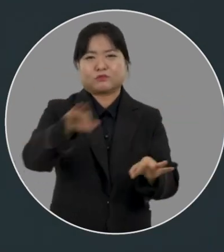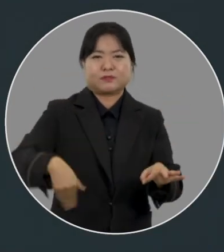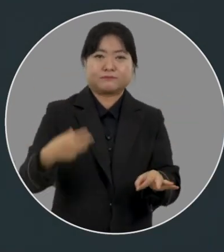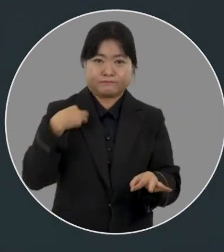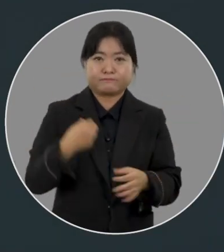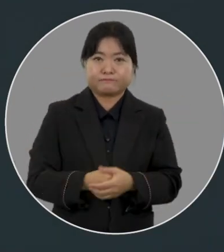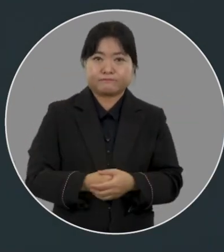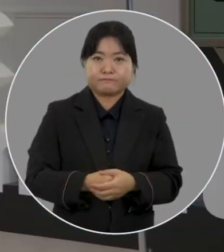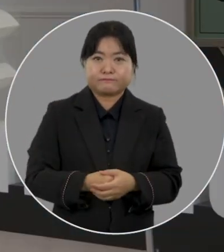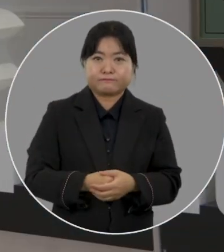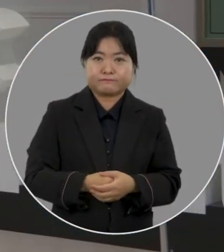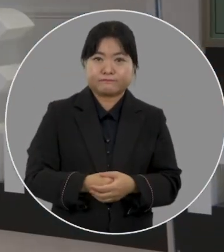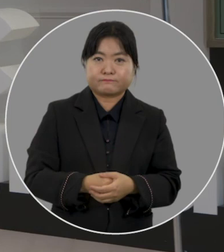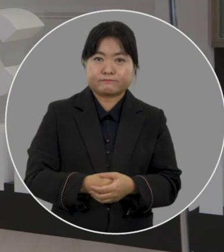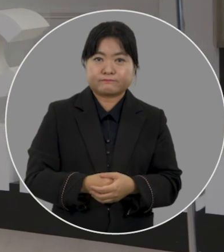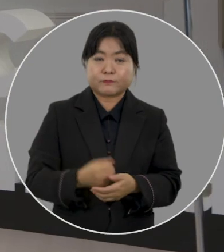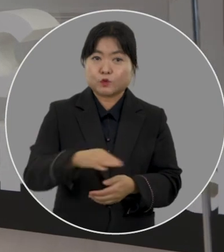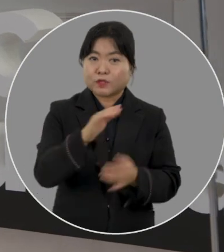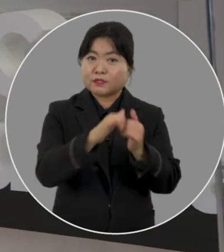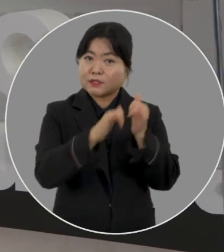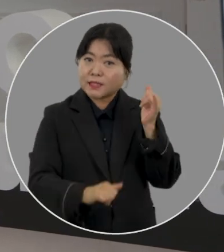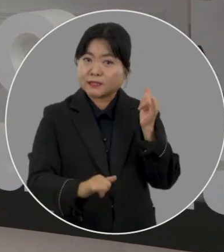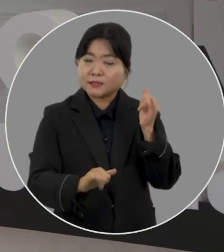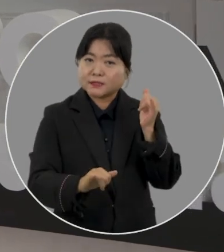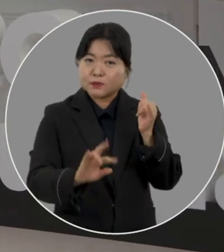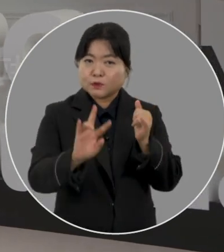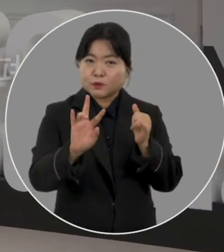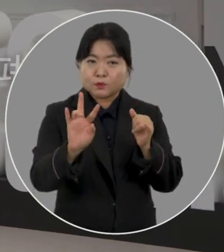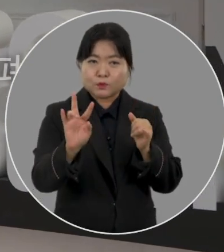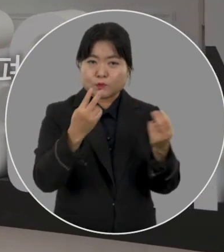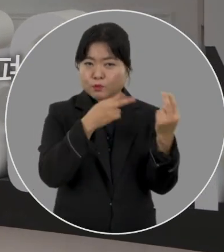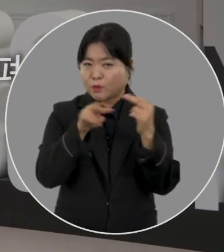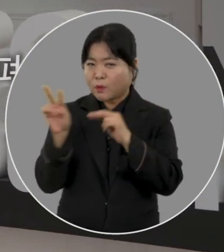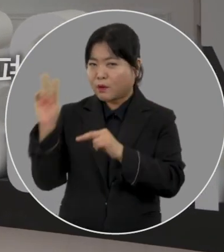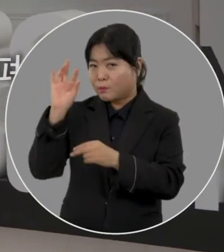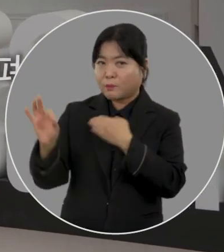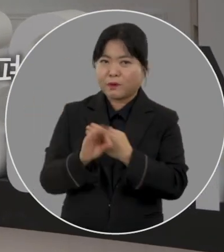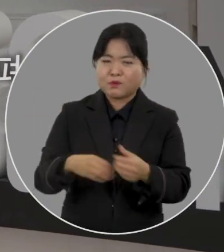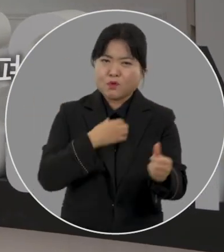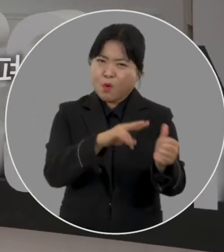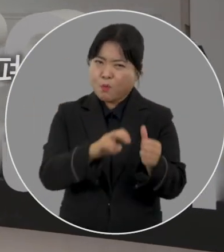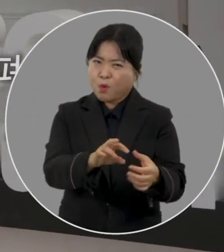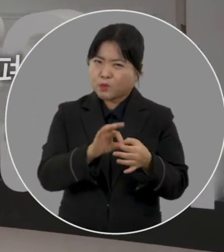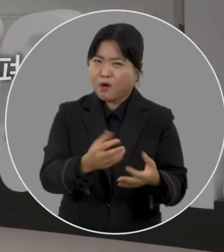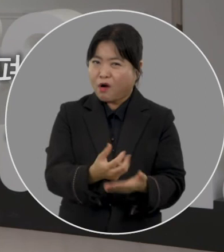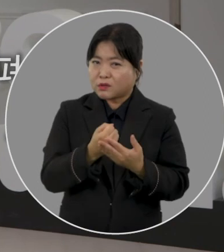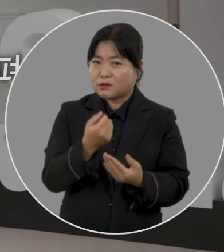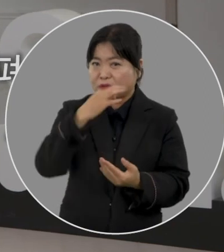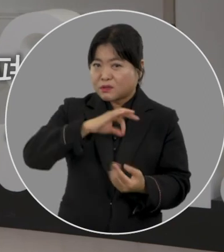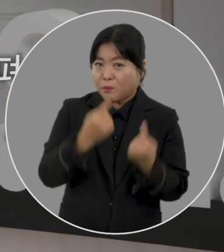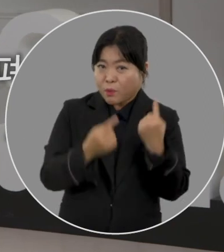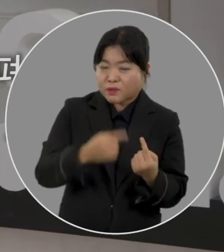문제인 것 같습니다. 우리가 역사를 뒤돌아보면 혐오를 통해서 얻을 수 있는 것보다는 혐오가